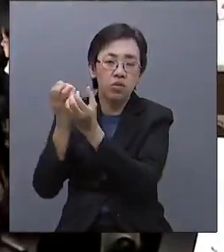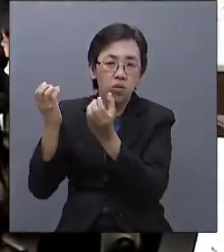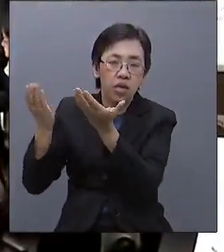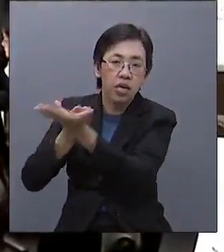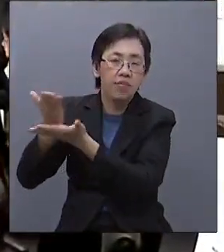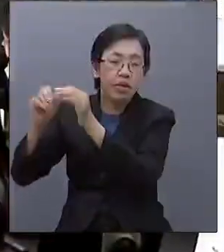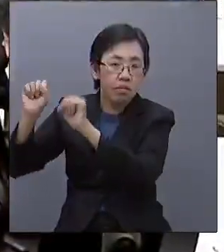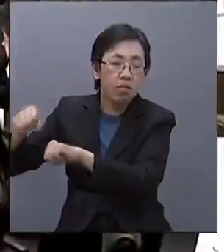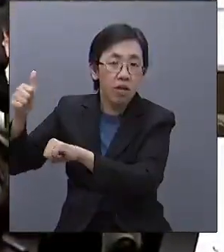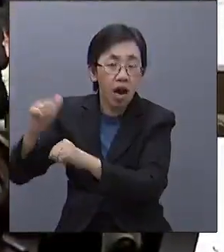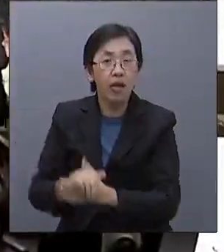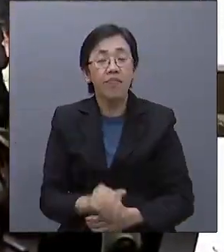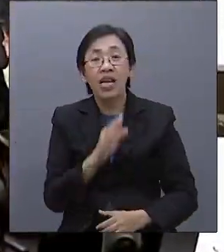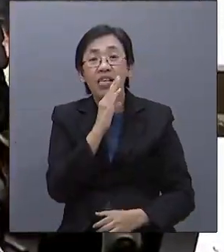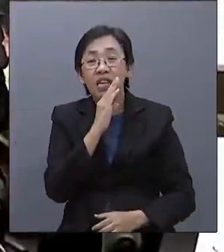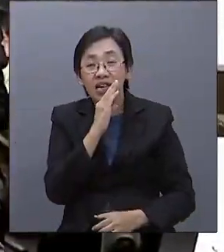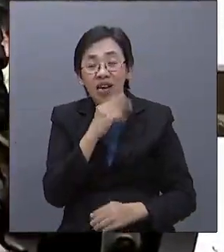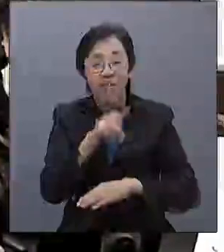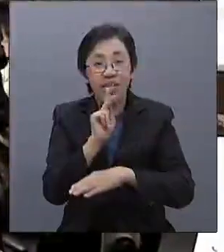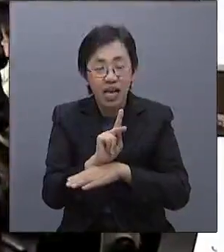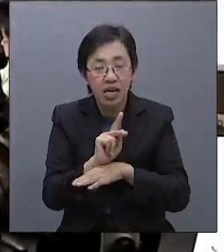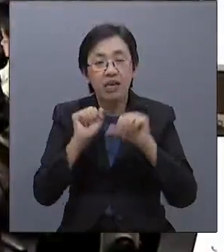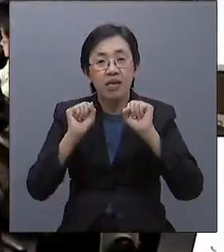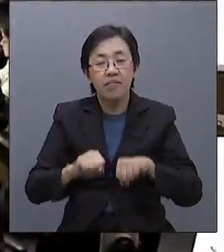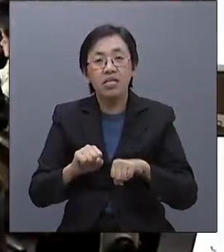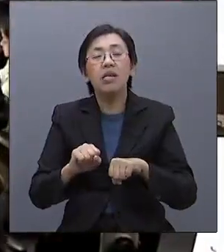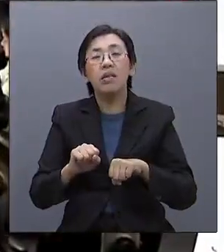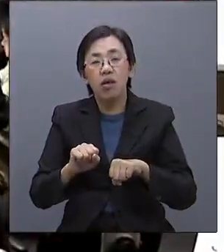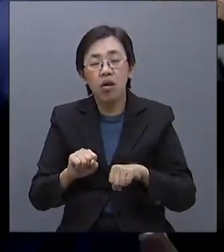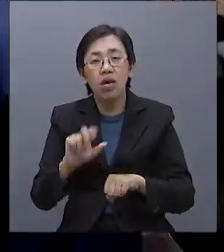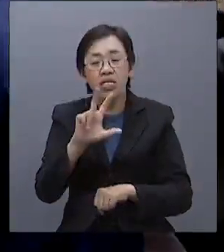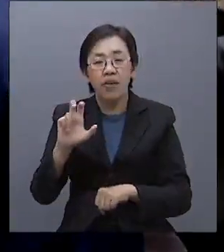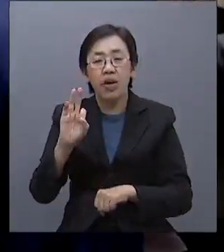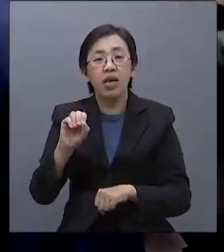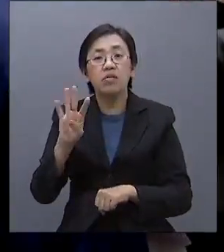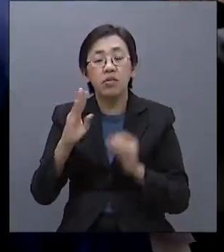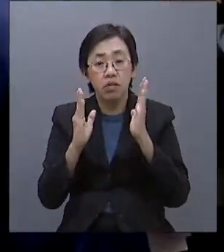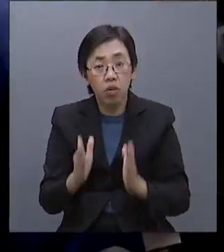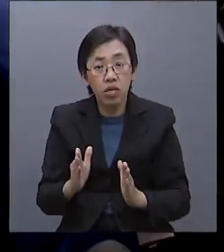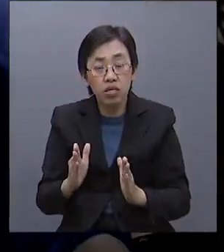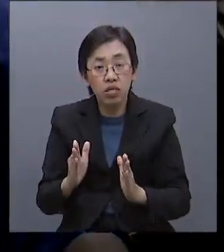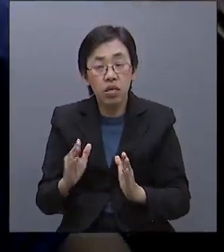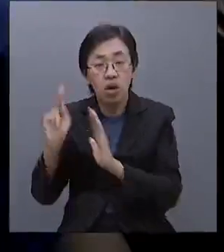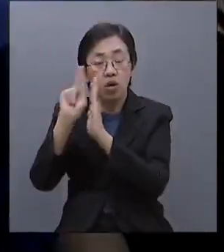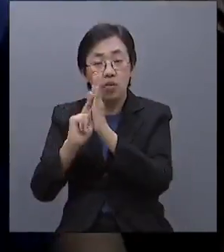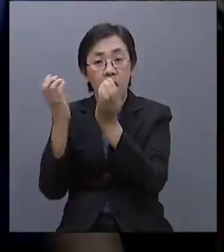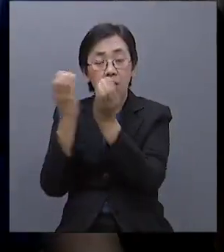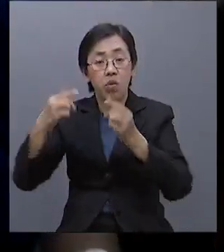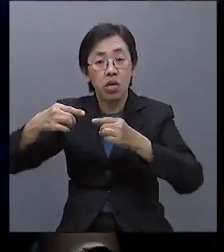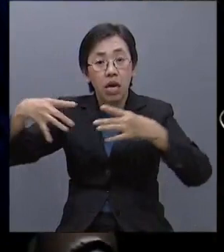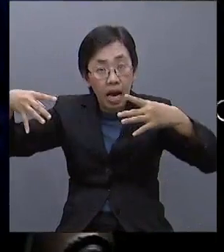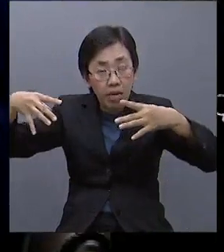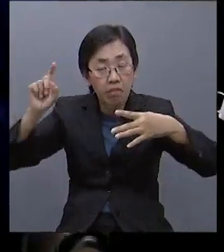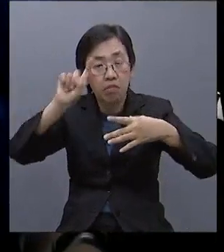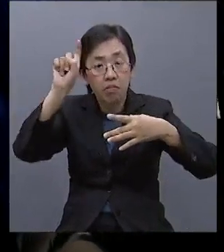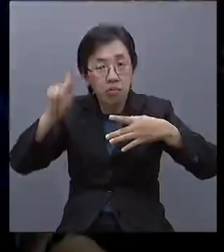คำวินิจฉัยว่าคำวินิจฉัยของประธานและมติของสมาชิก394คนขัดหรือแย้งต่อรัฐธรรม